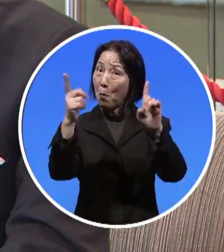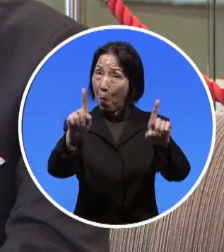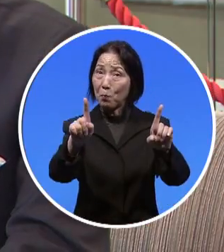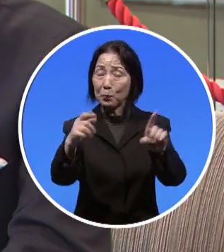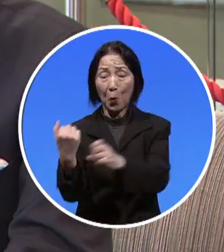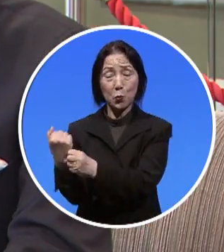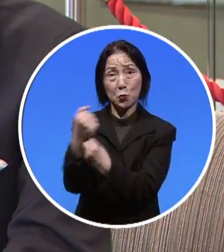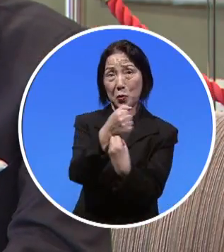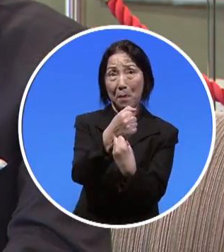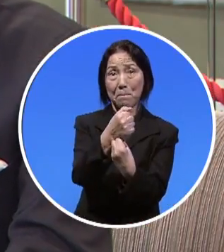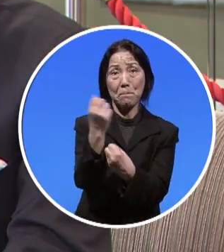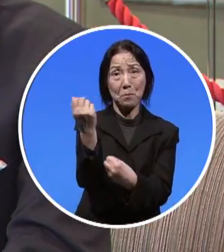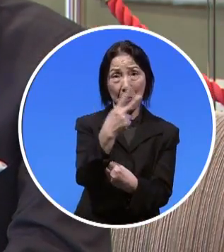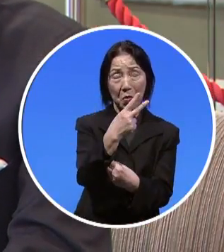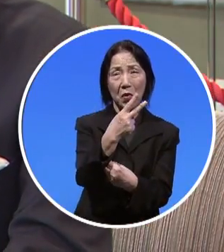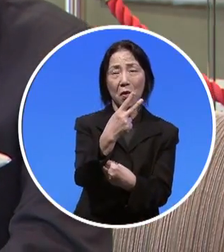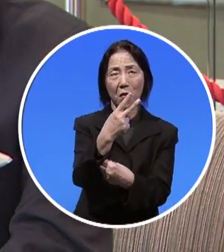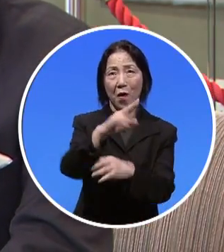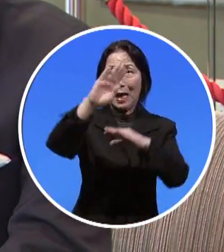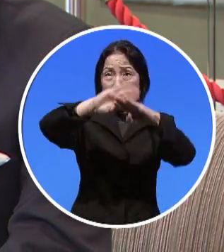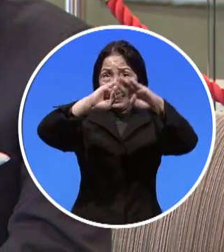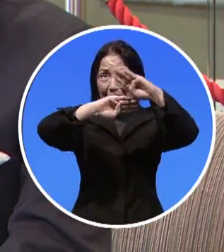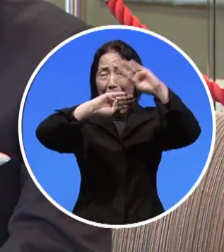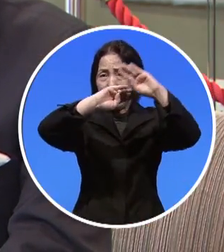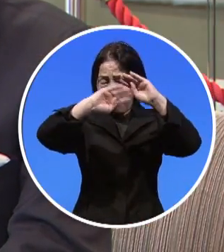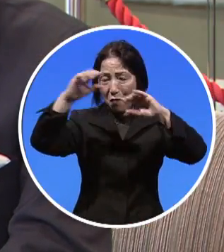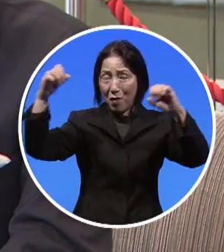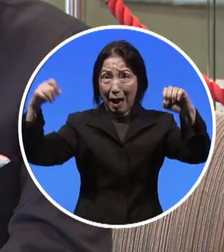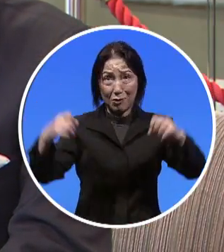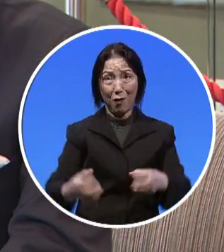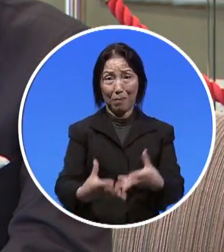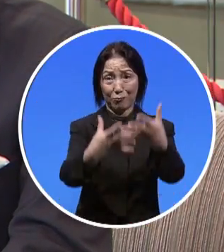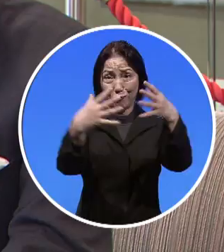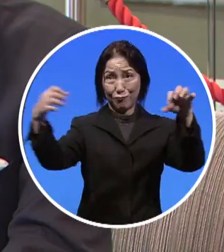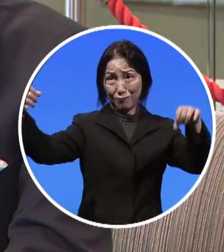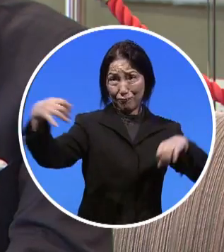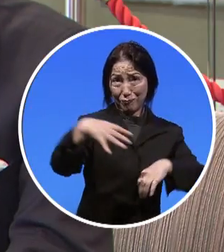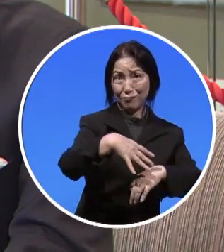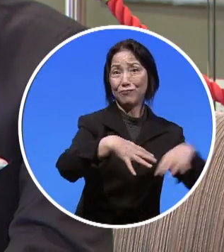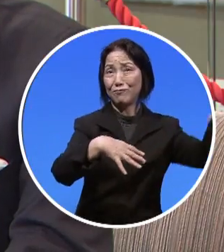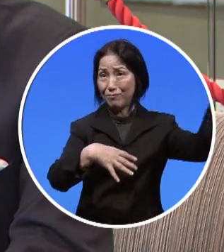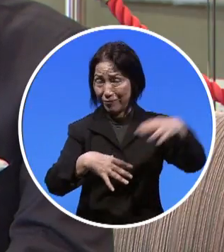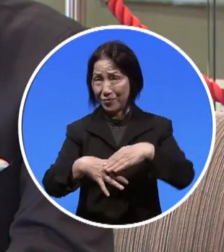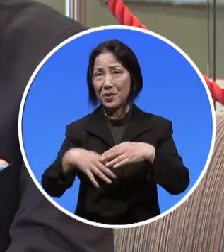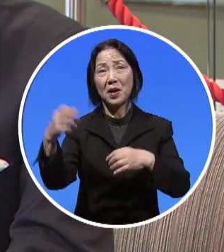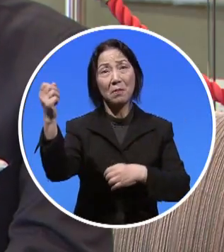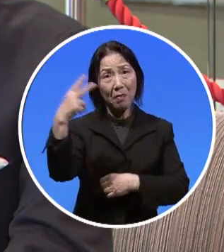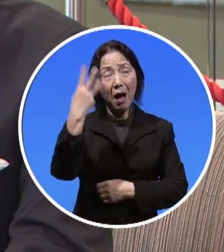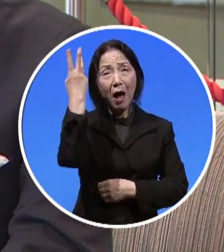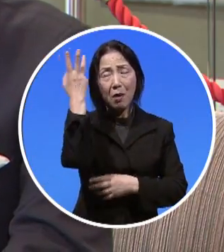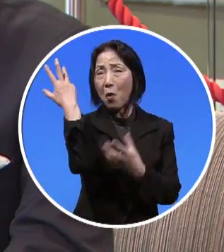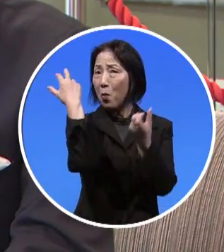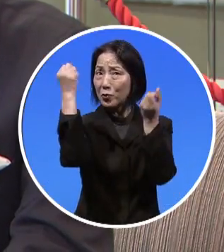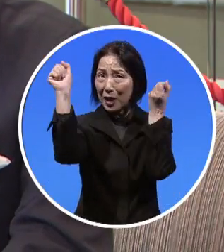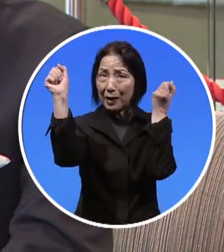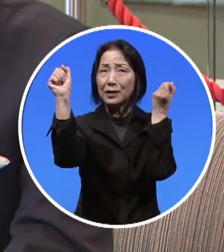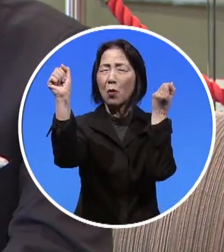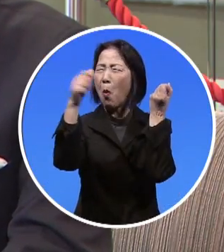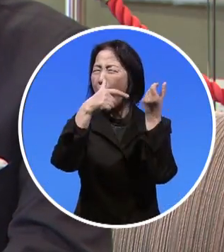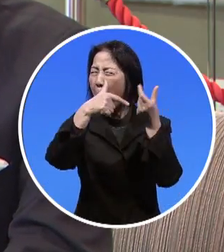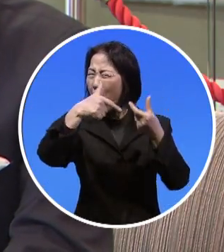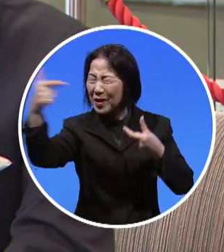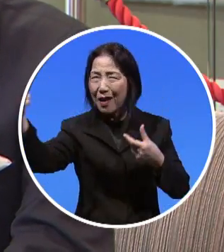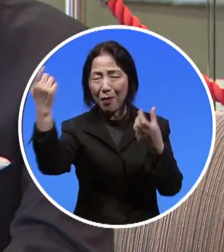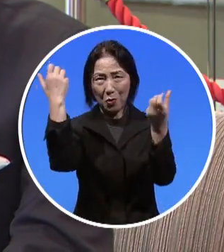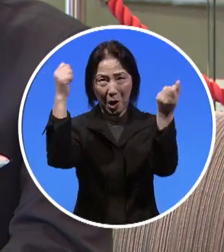鶴丸城の御楼門の復元そして石垣のライトアップおよび顔島を舞台